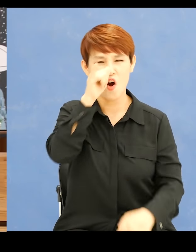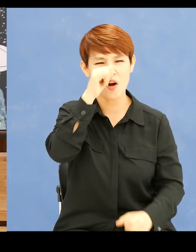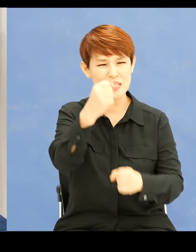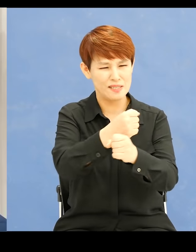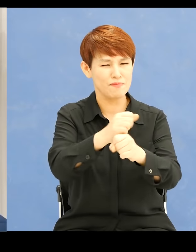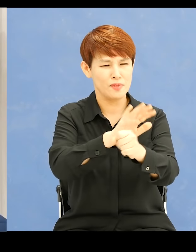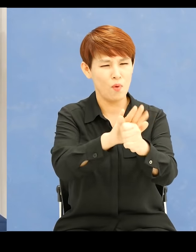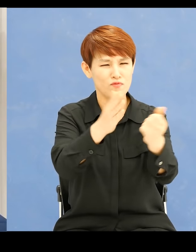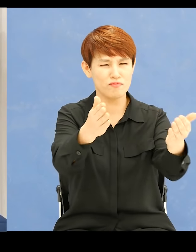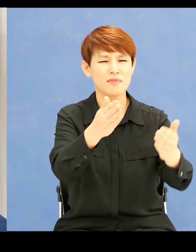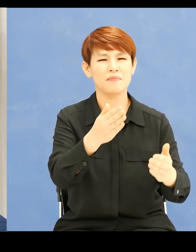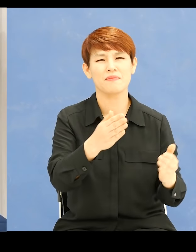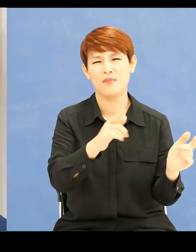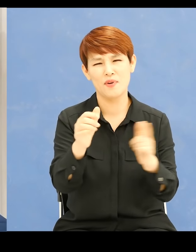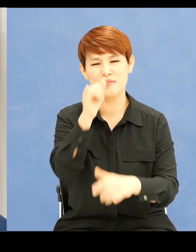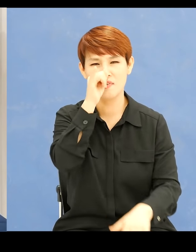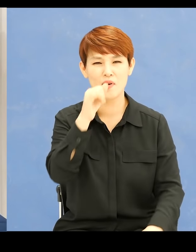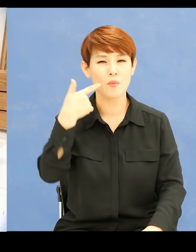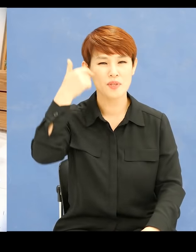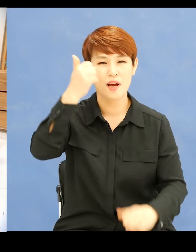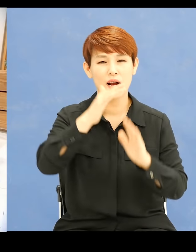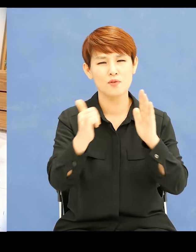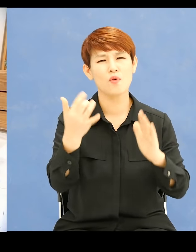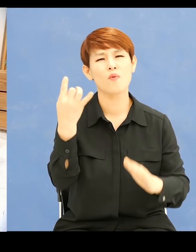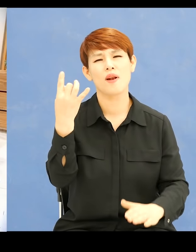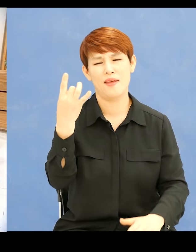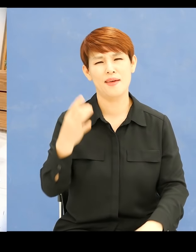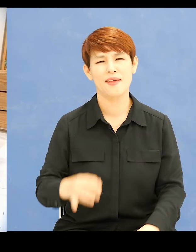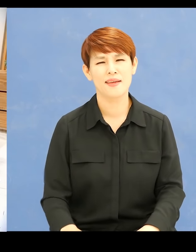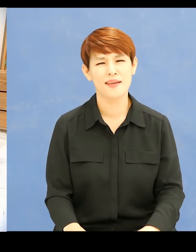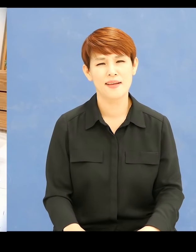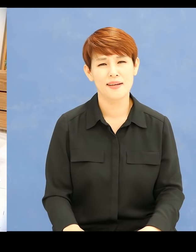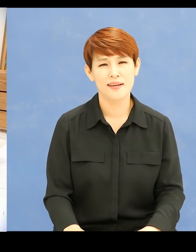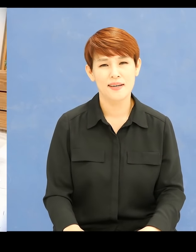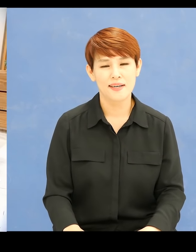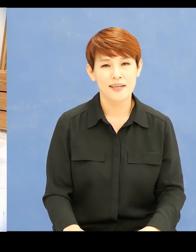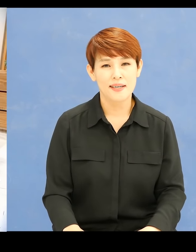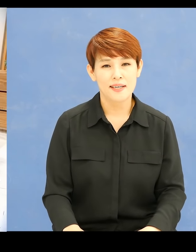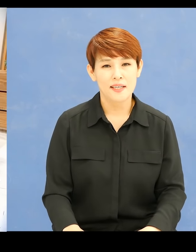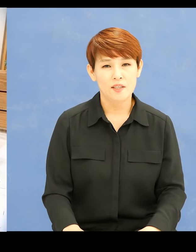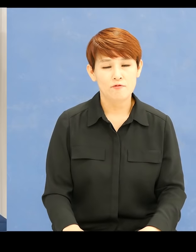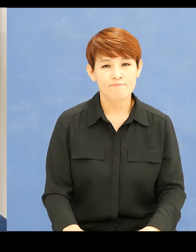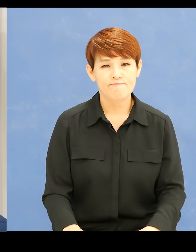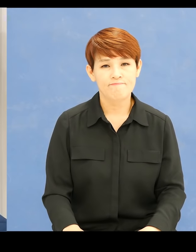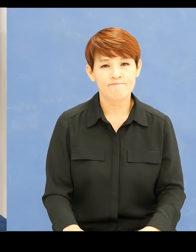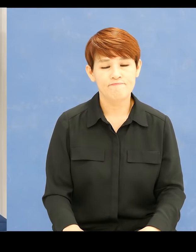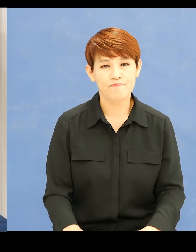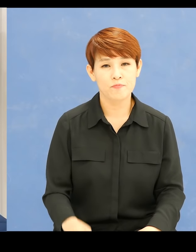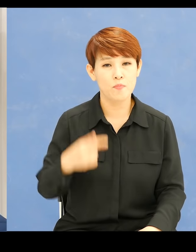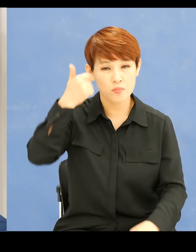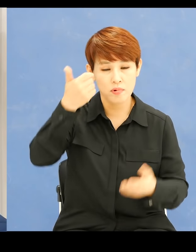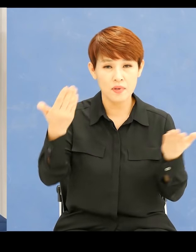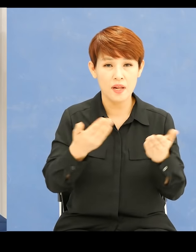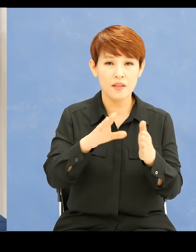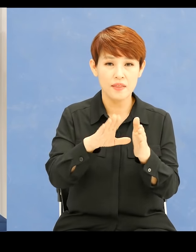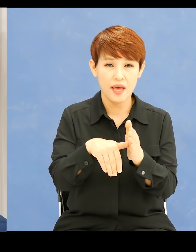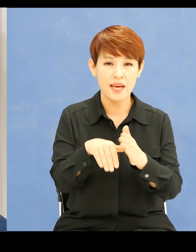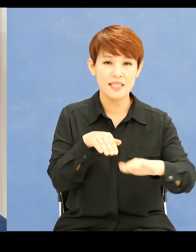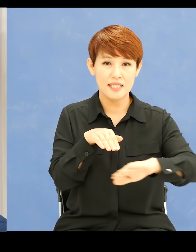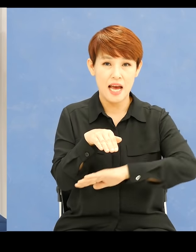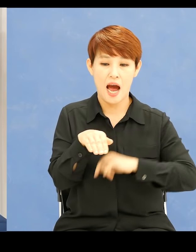많이 했었어요. 너무 잘하시네요. 이게 그러니까 너무 목회자 잘하시네요. 가족들의 그 이민 목회 현실이네요. 애환이죠. 그렇죠, 네네, 그렇죠. 그렇죠. 심지어 저희가 이제 목회할 때는 차가